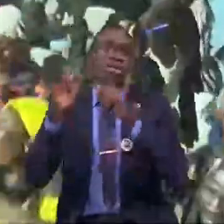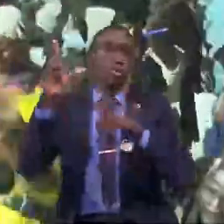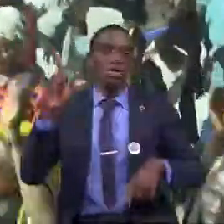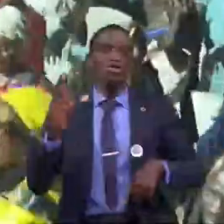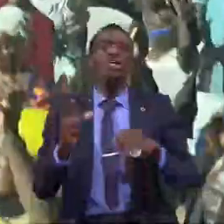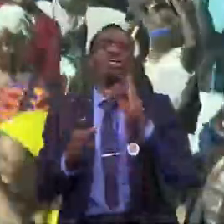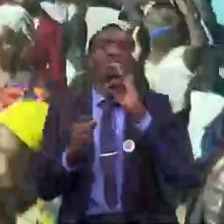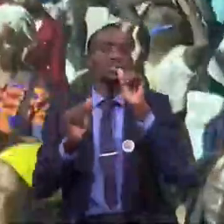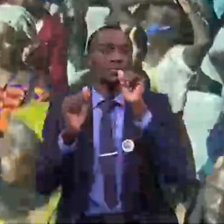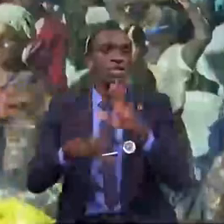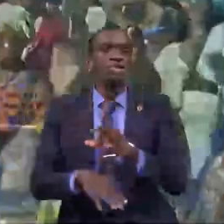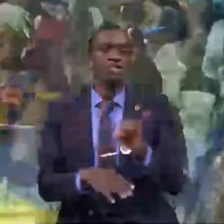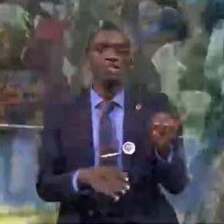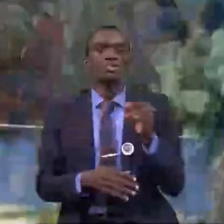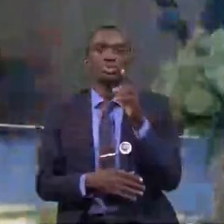le Seigneur vous bénit.